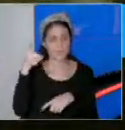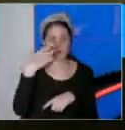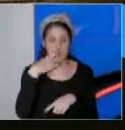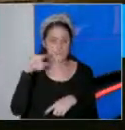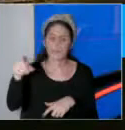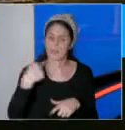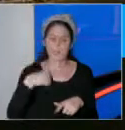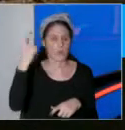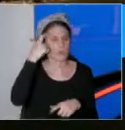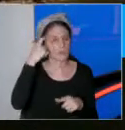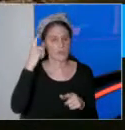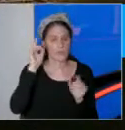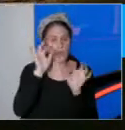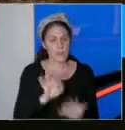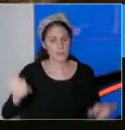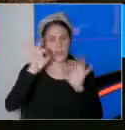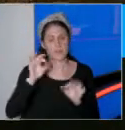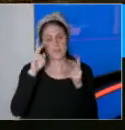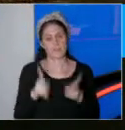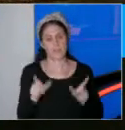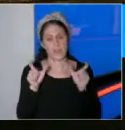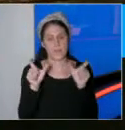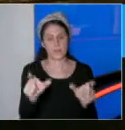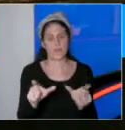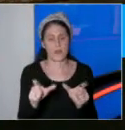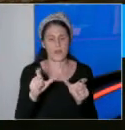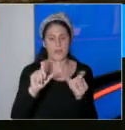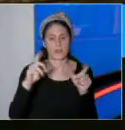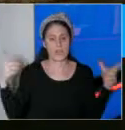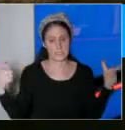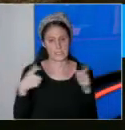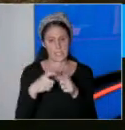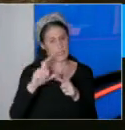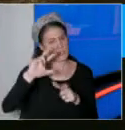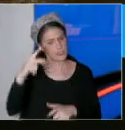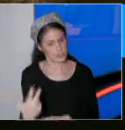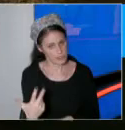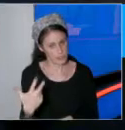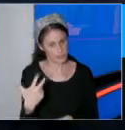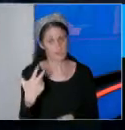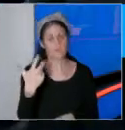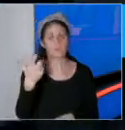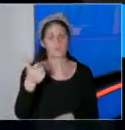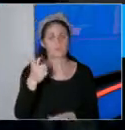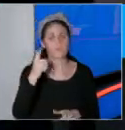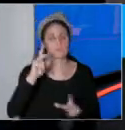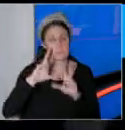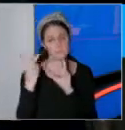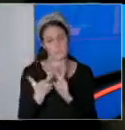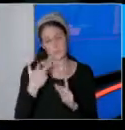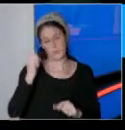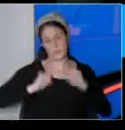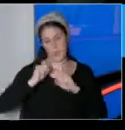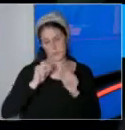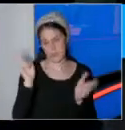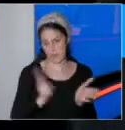שעדיין ניתן למנוע את הסגר השלישי, ואם הציבור יתנהג נכון, וגם הממשלה